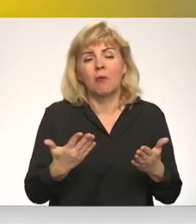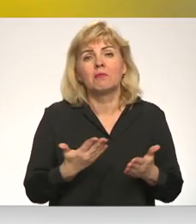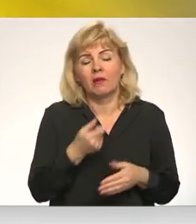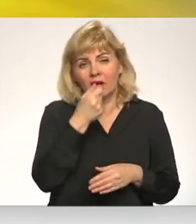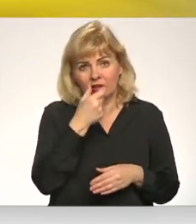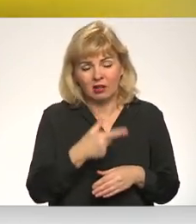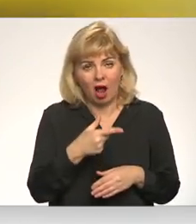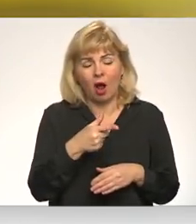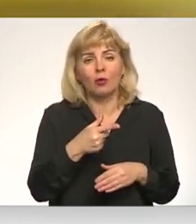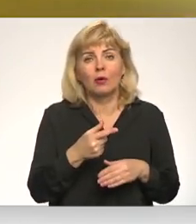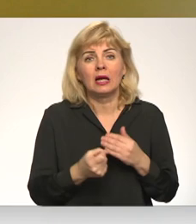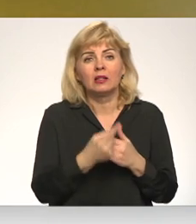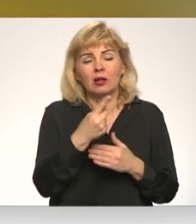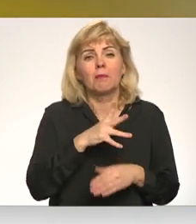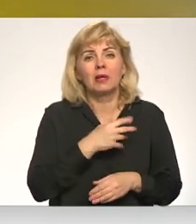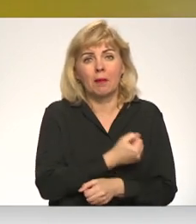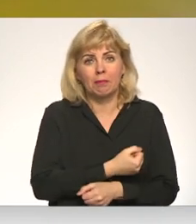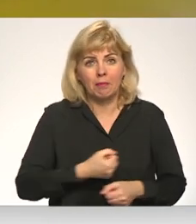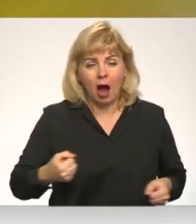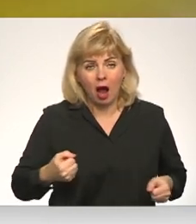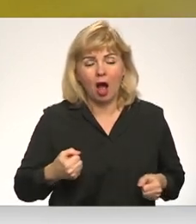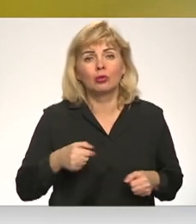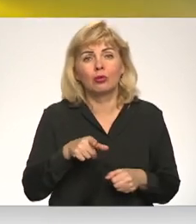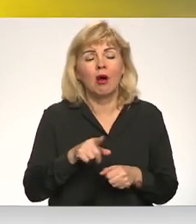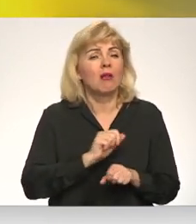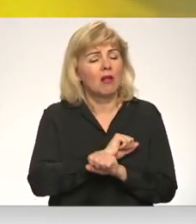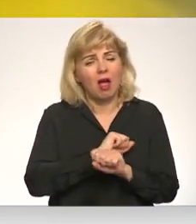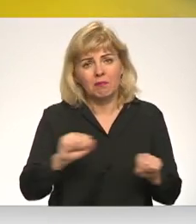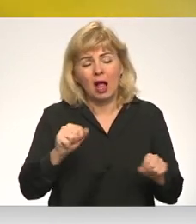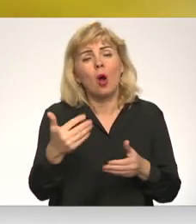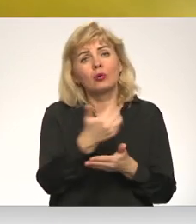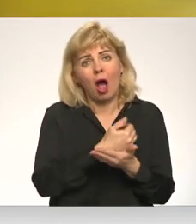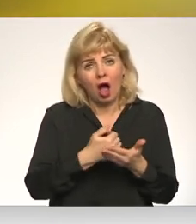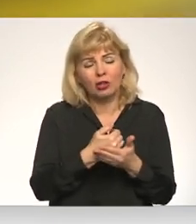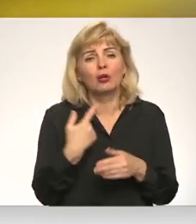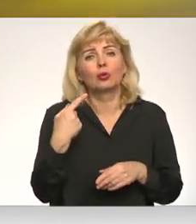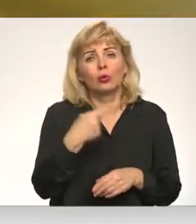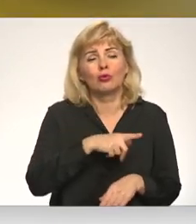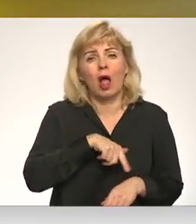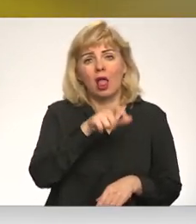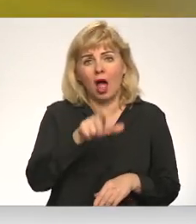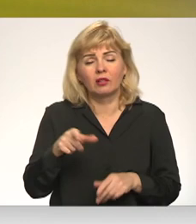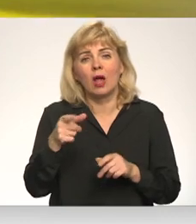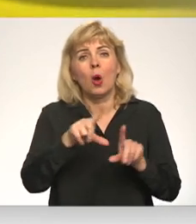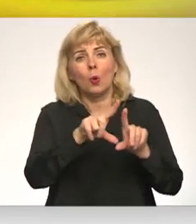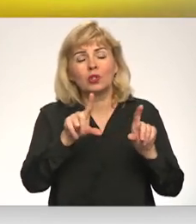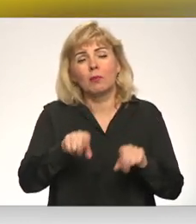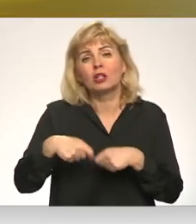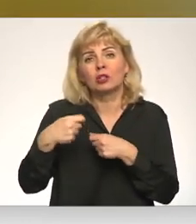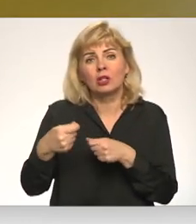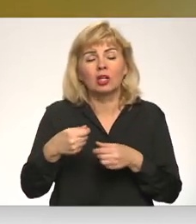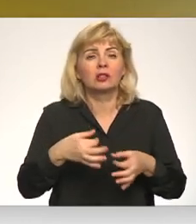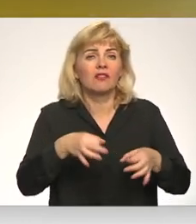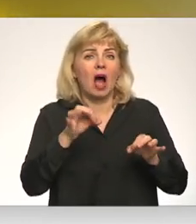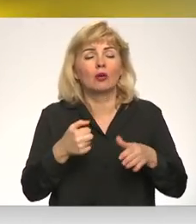traģisku mākslīgi izraisītu badu, tā saukto Golodomoru. Lai nepieļautu tā atkārtošanos, jau tūkstošiem Latvijas uzņēmumu sniedz būtisku